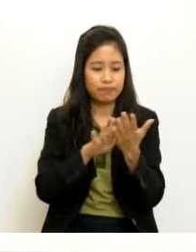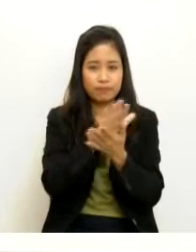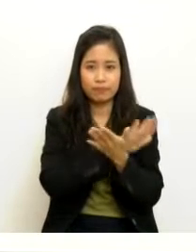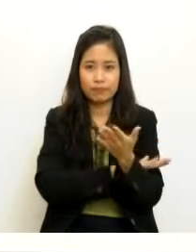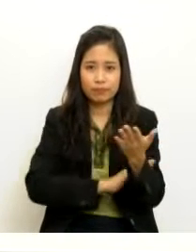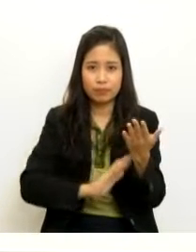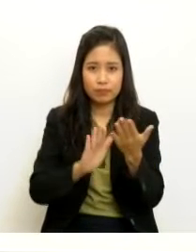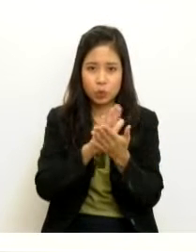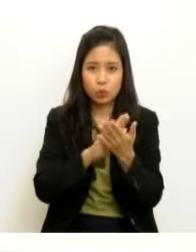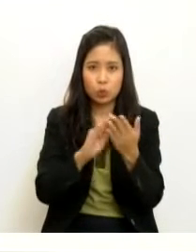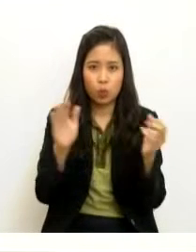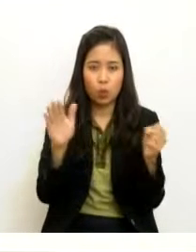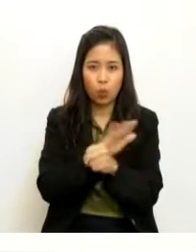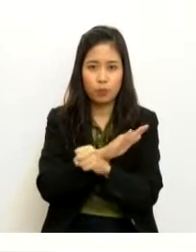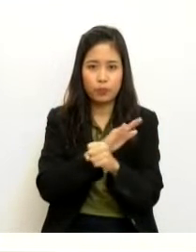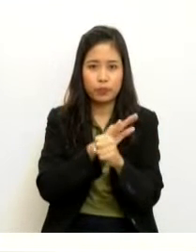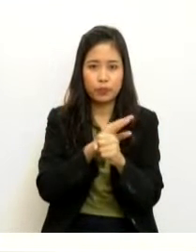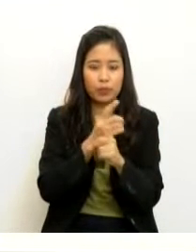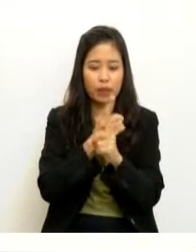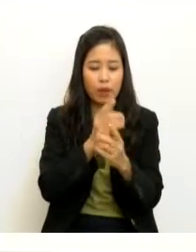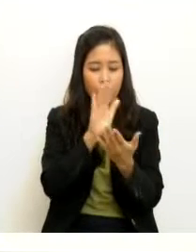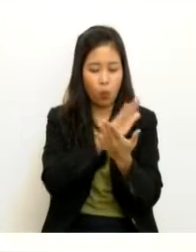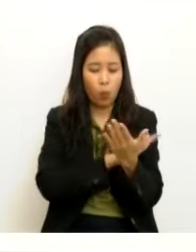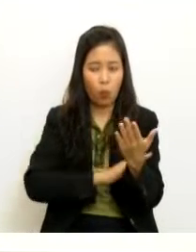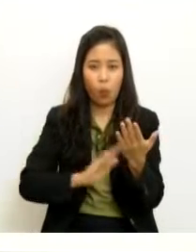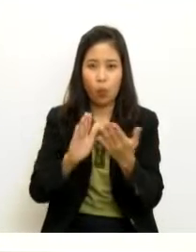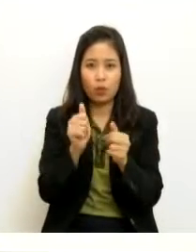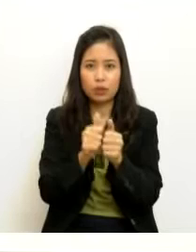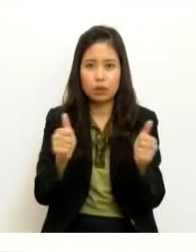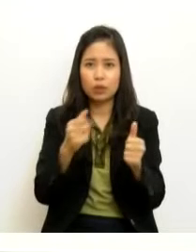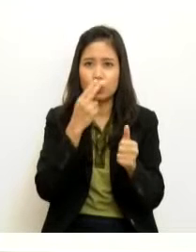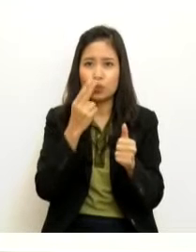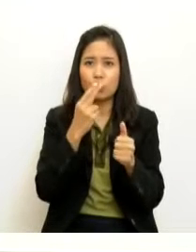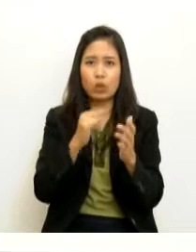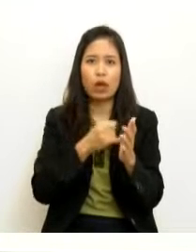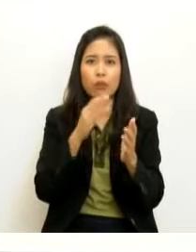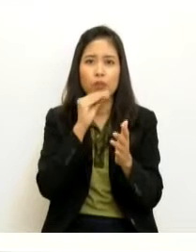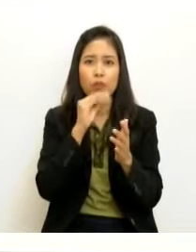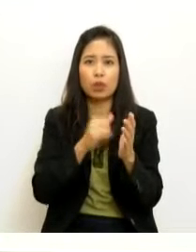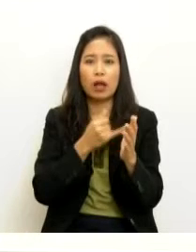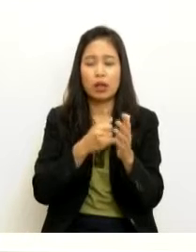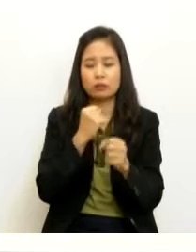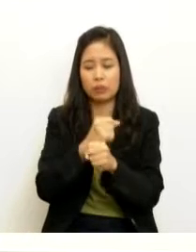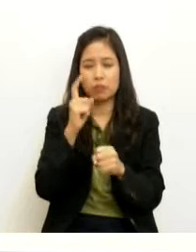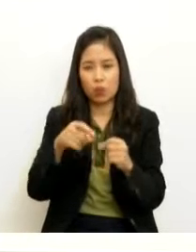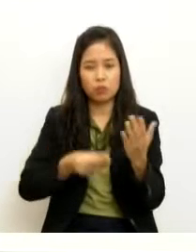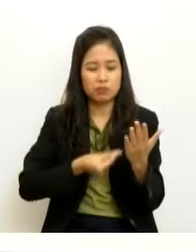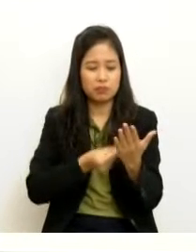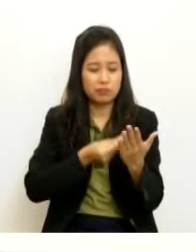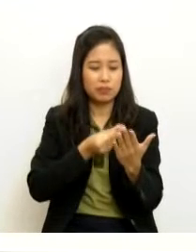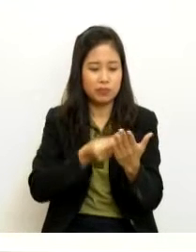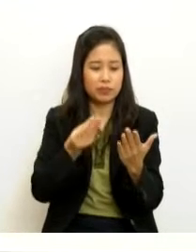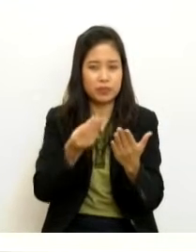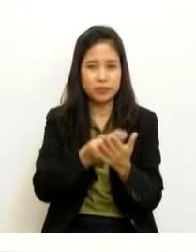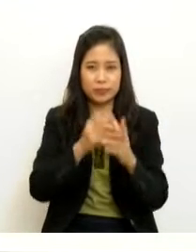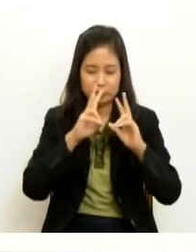บคลุมพื้นที่ทั้งหมดในบริบทต่างๆเนี่ยพูดดูเหมือนง่ายแต่เวลาทำเนี่ยมันต้องทุ่มเทและต้องศึกษาในเชิงลึก